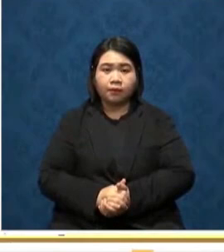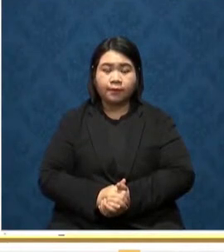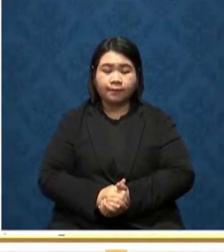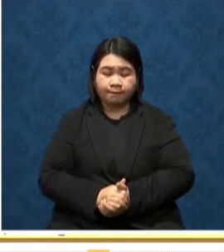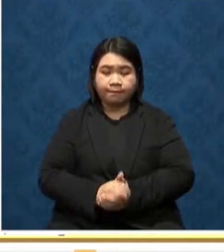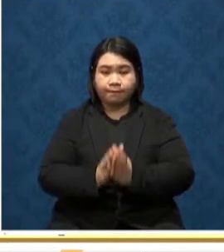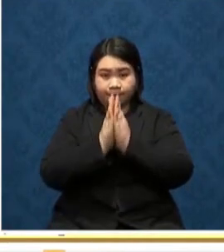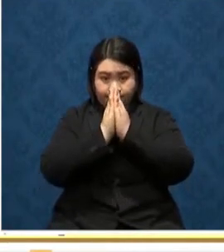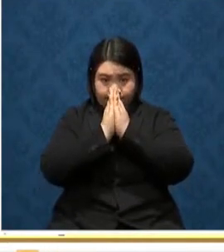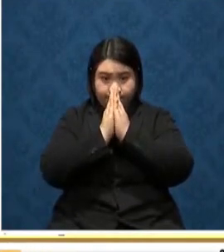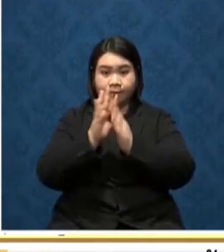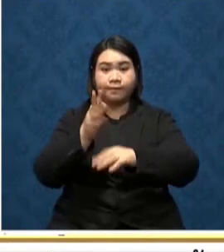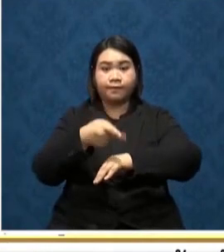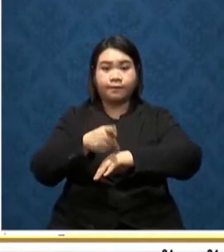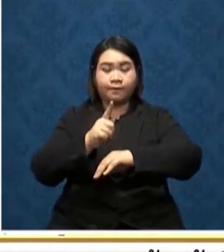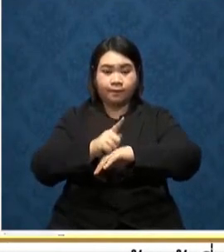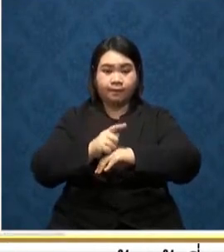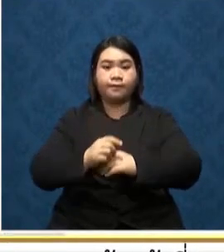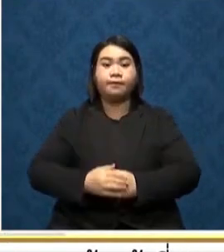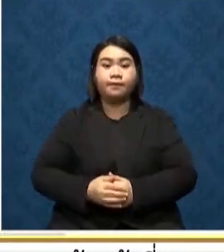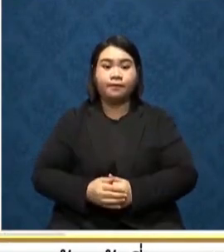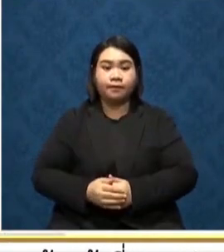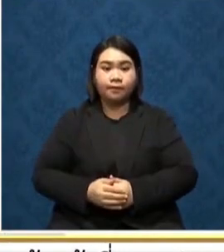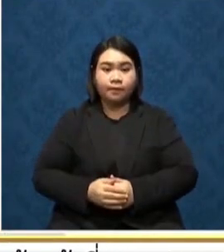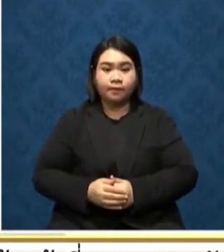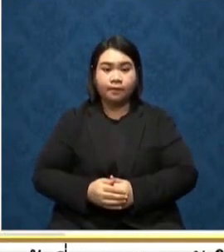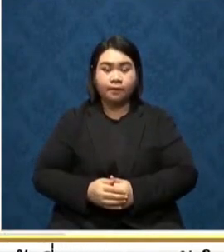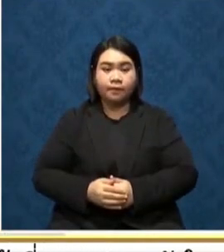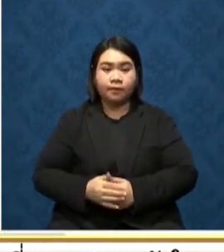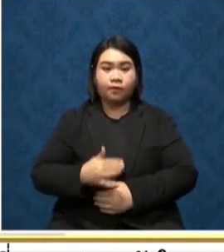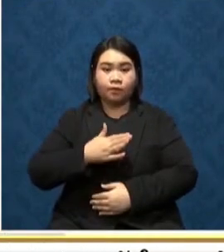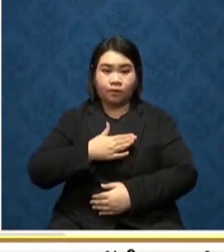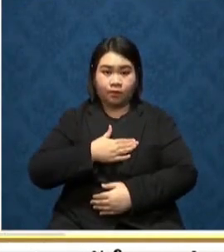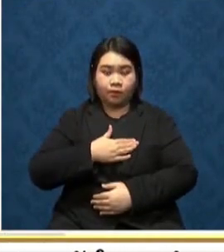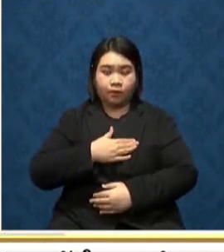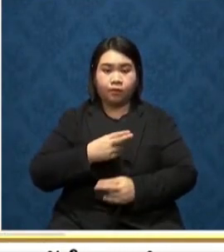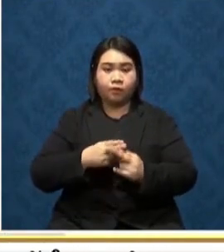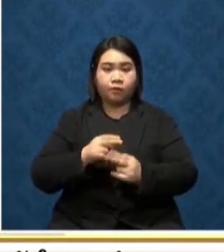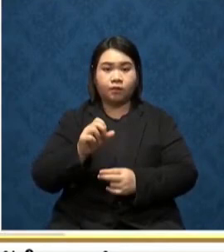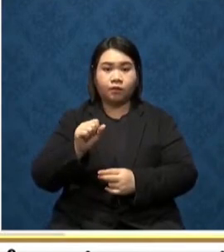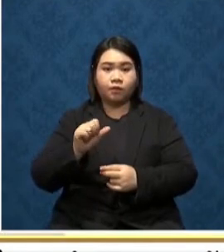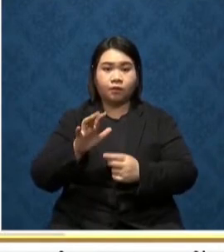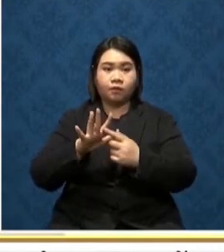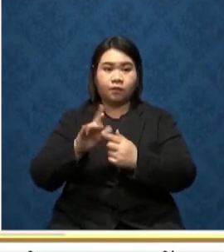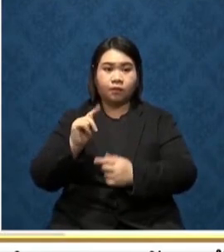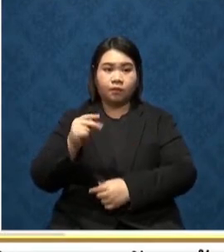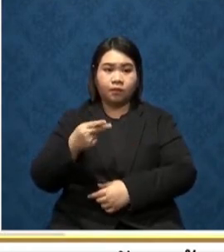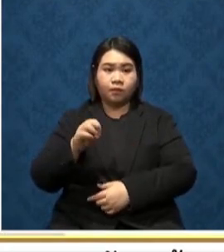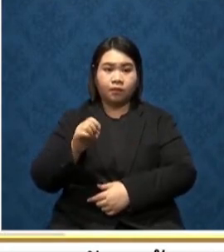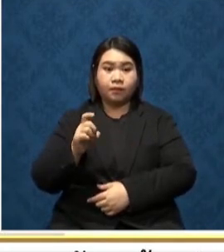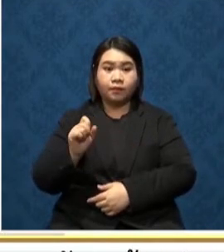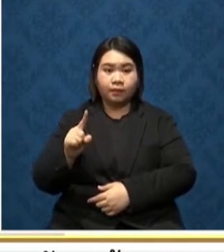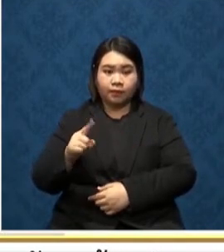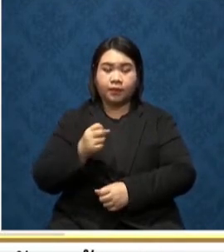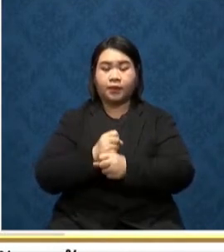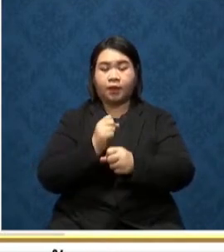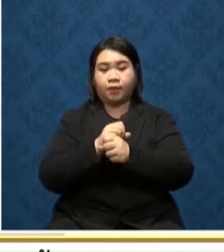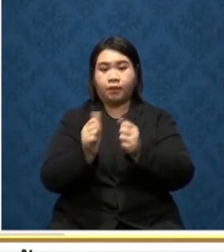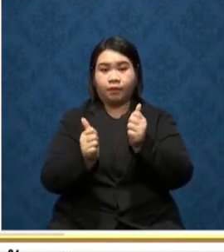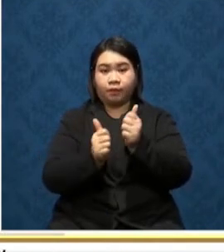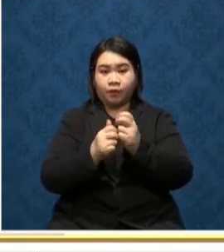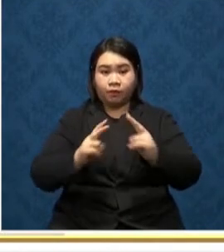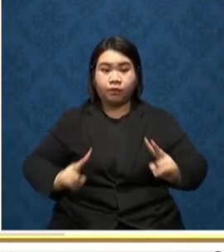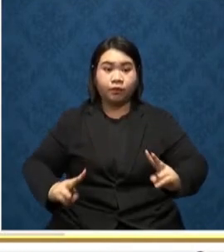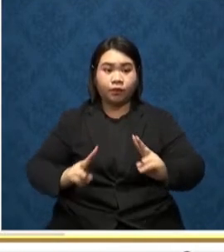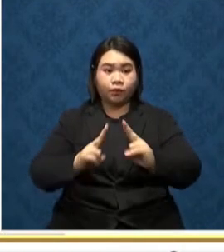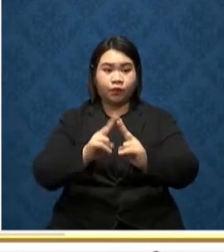กับเรีทพระทันศพาที่ขอรบ ผมในสาธิปตุเตชะขอคครบ เราตดชวยวารกทงสาธน